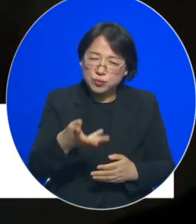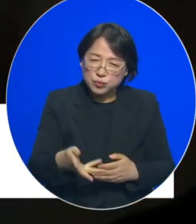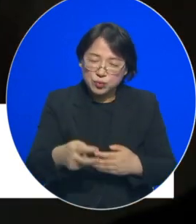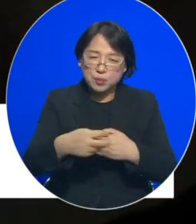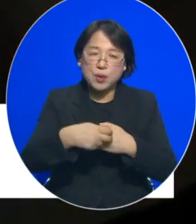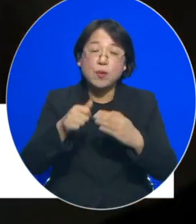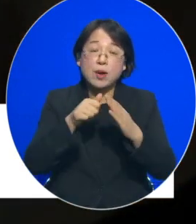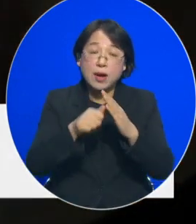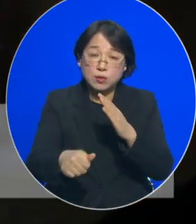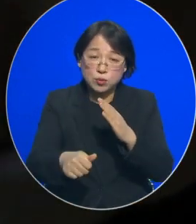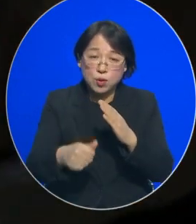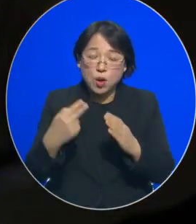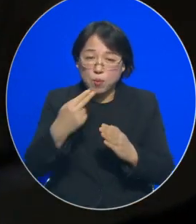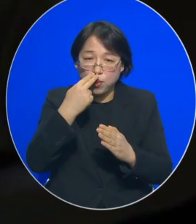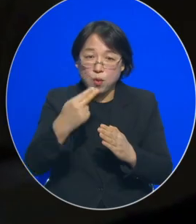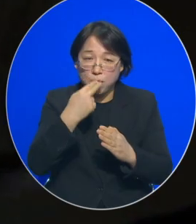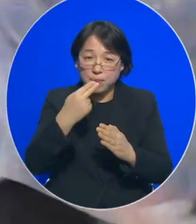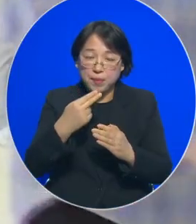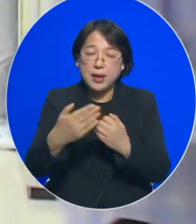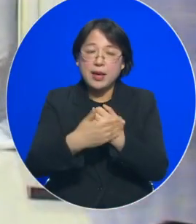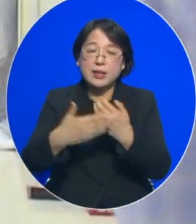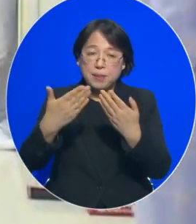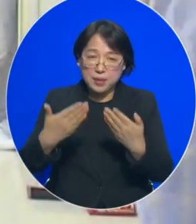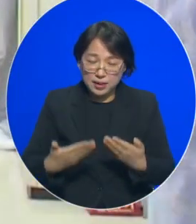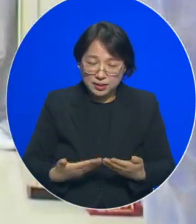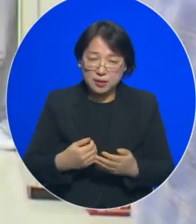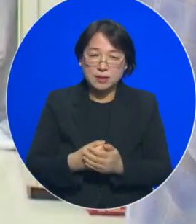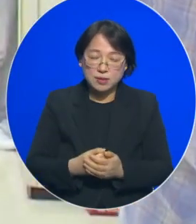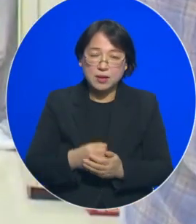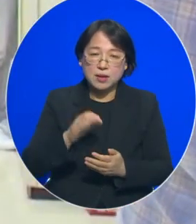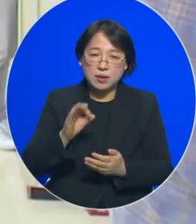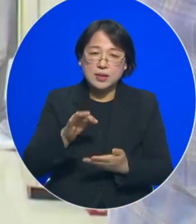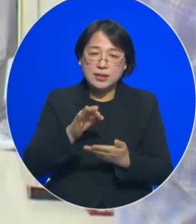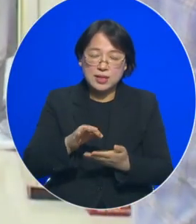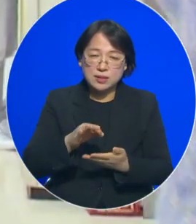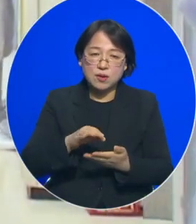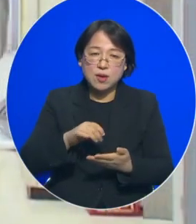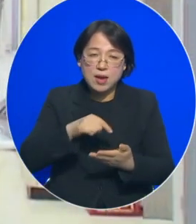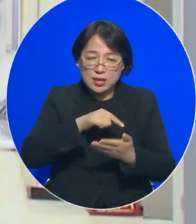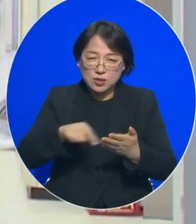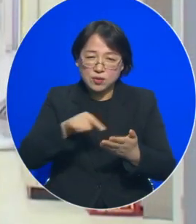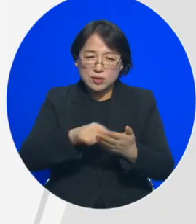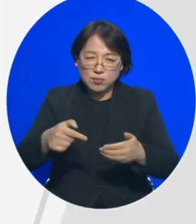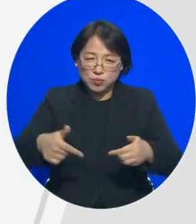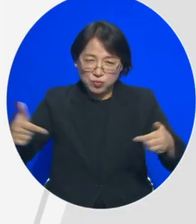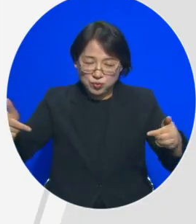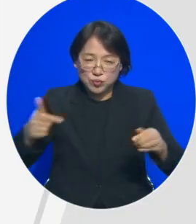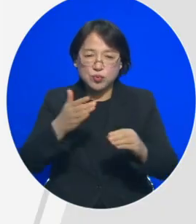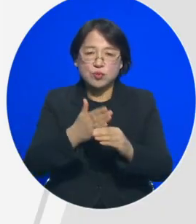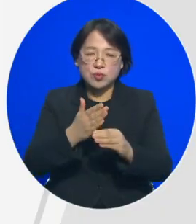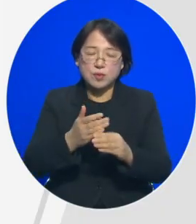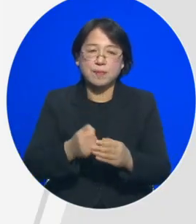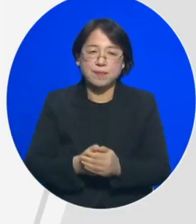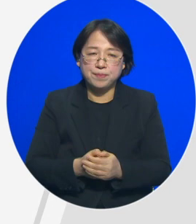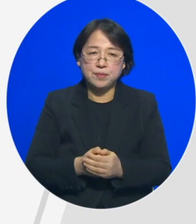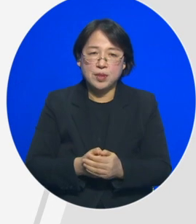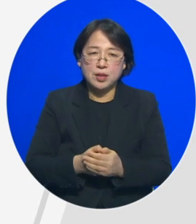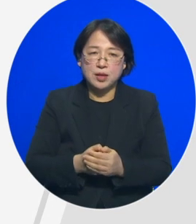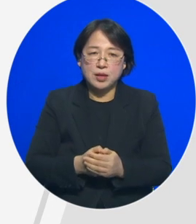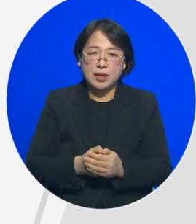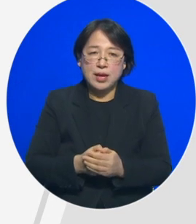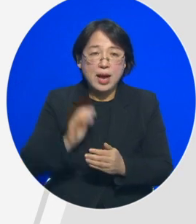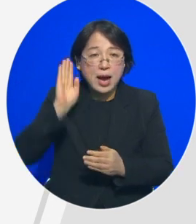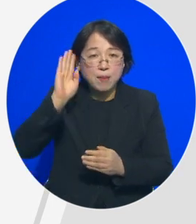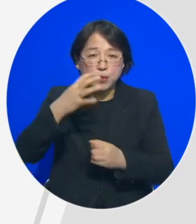있기 때문입니다. 문제는 건강보험 재정 적자가 매년 불어나고 있는 점입니다. 정부가 내놓은 향후